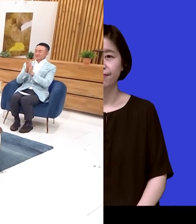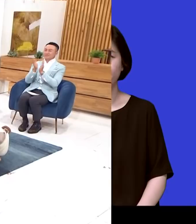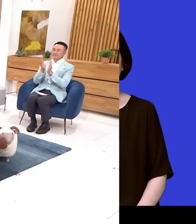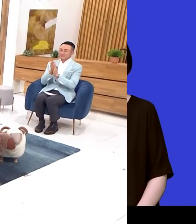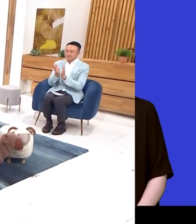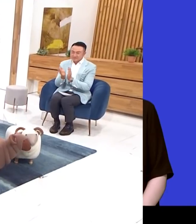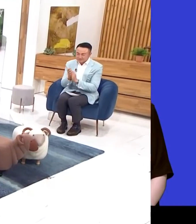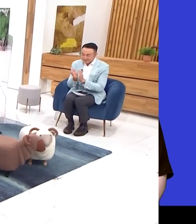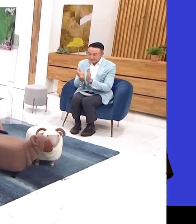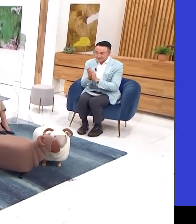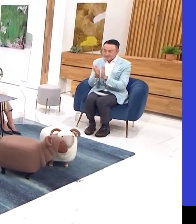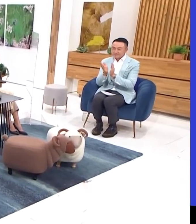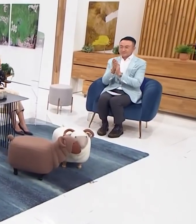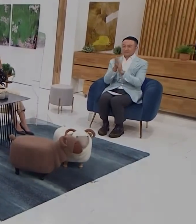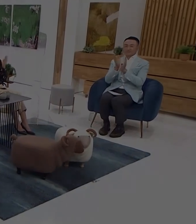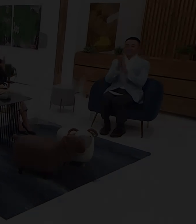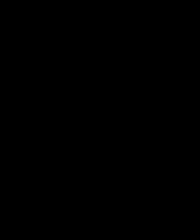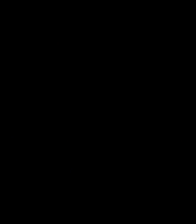감사합니다. 감사합니다.